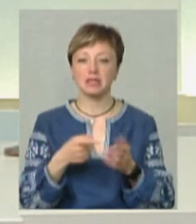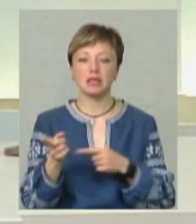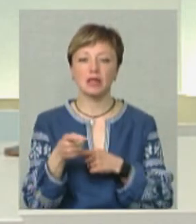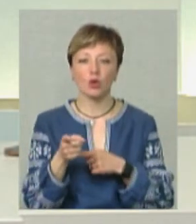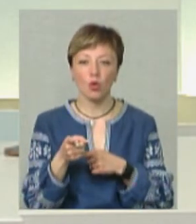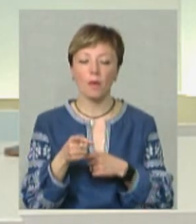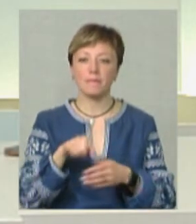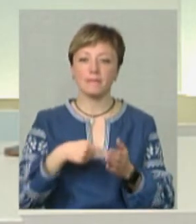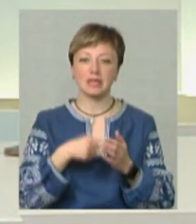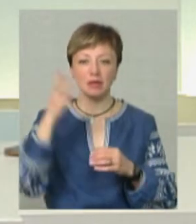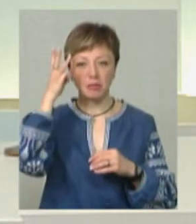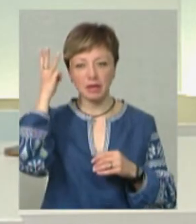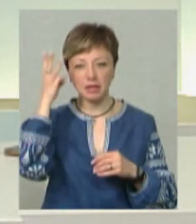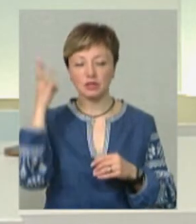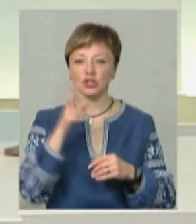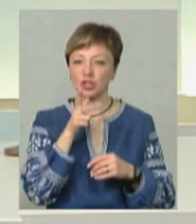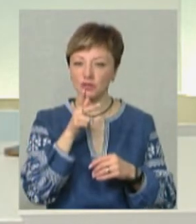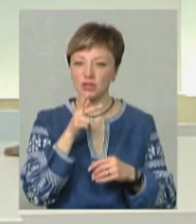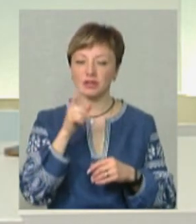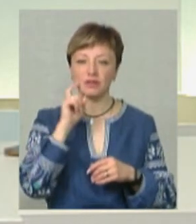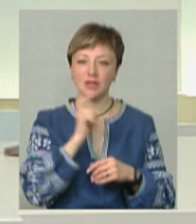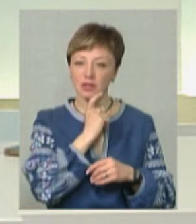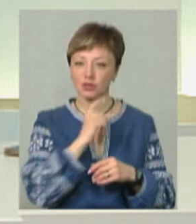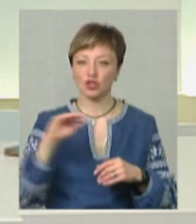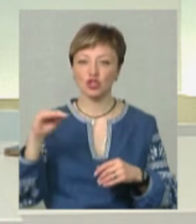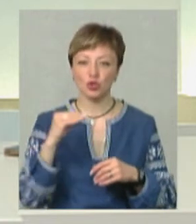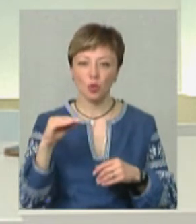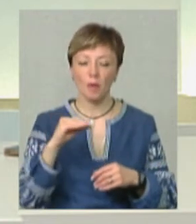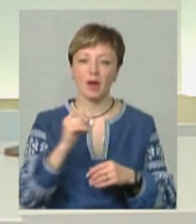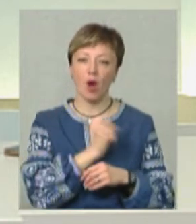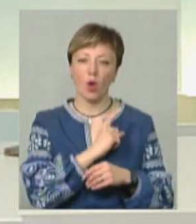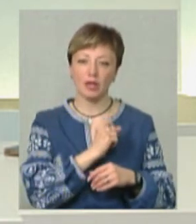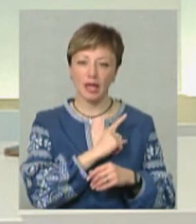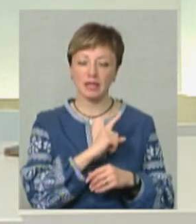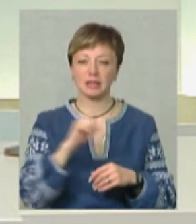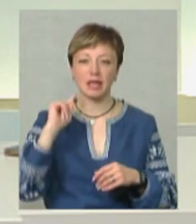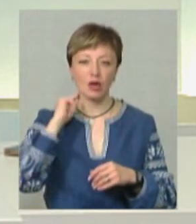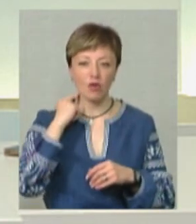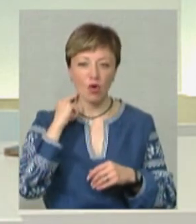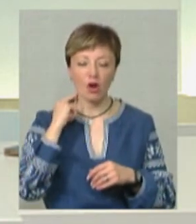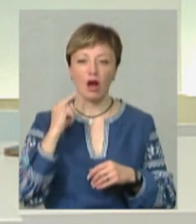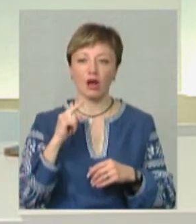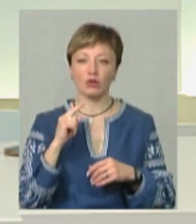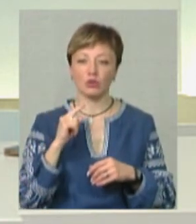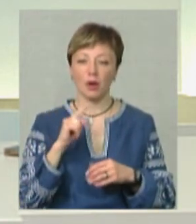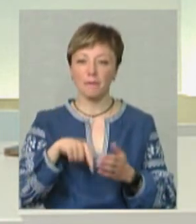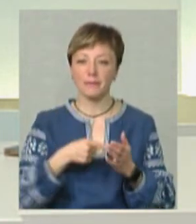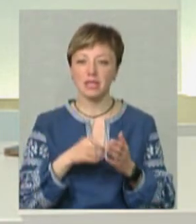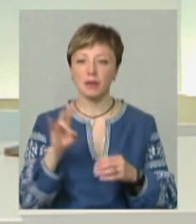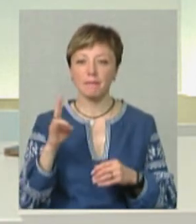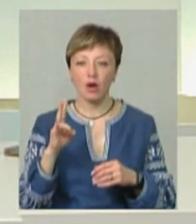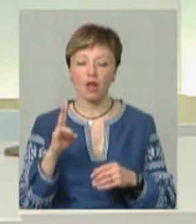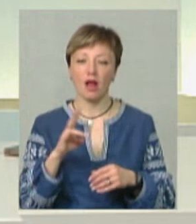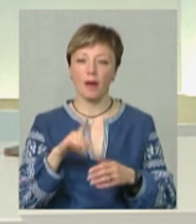Тернополя, міста Хмельницького, міста Чернівців, міста Вінниці, міста Житомира, міста Одеси, Кіровограду, міста